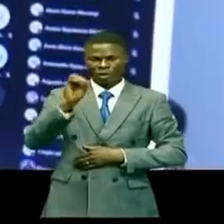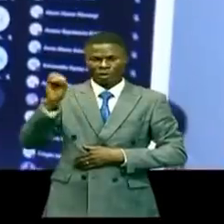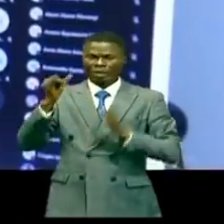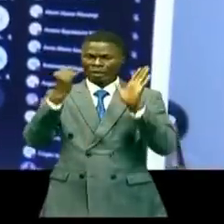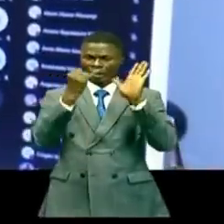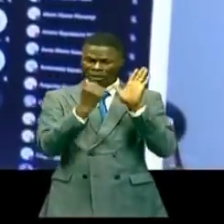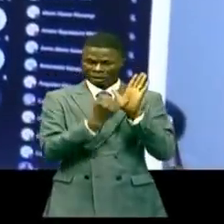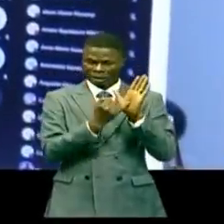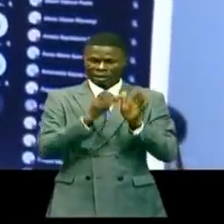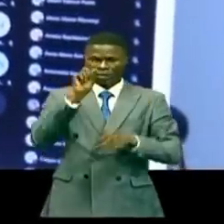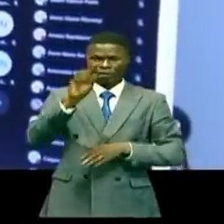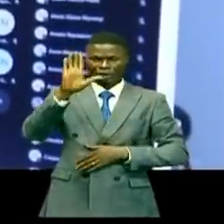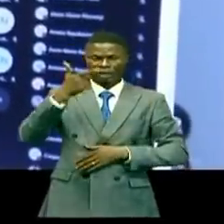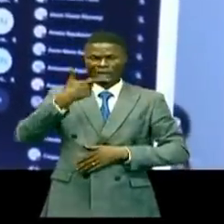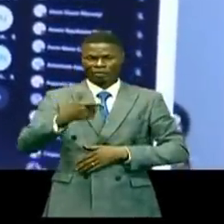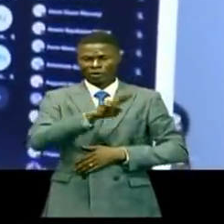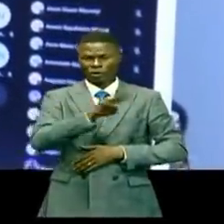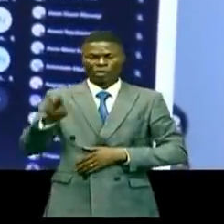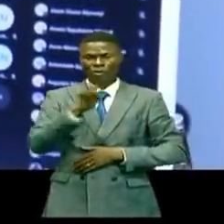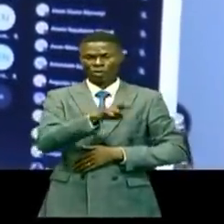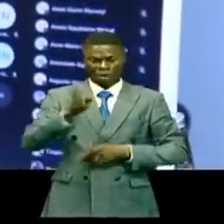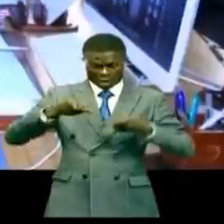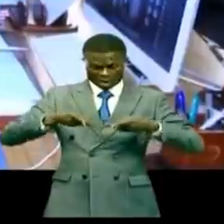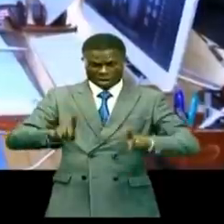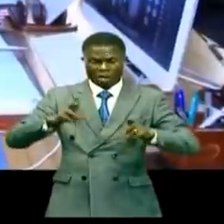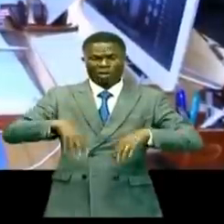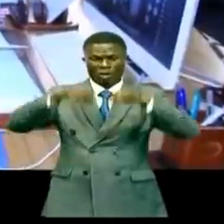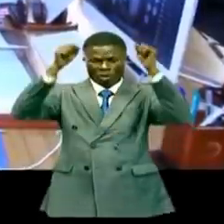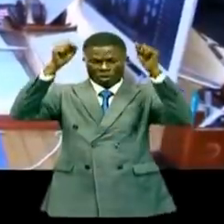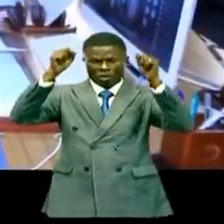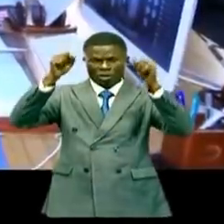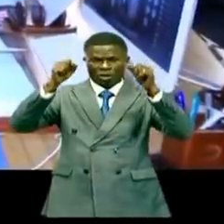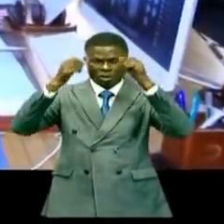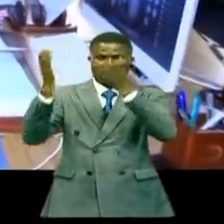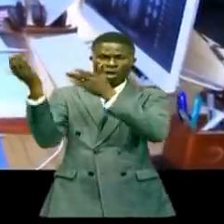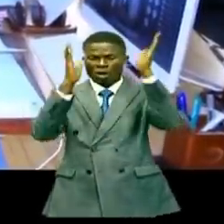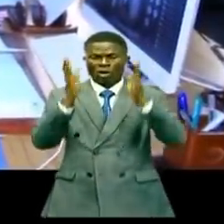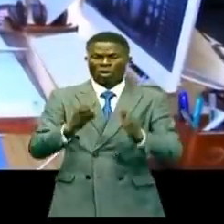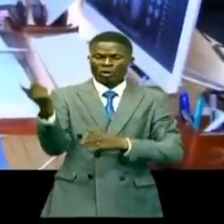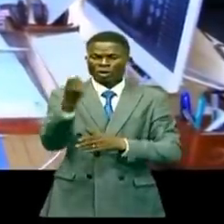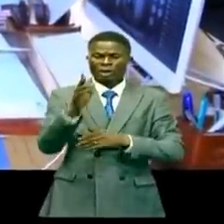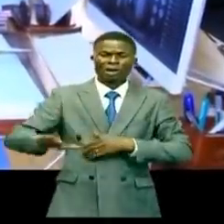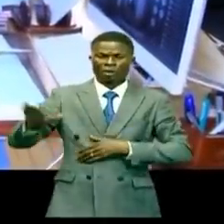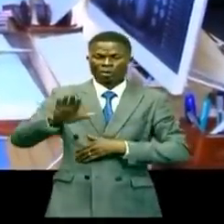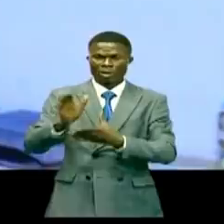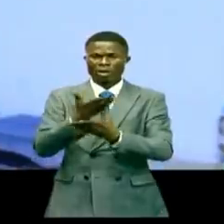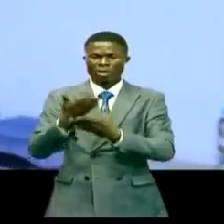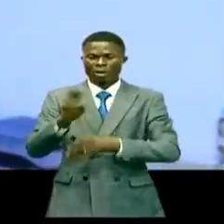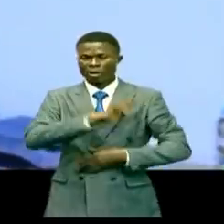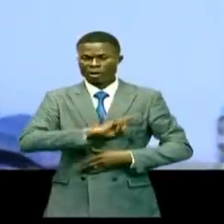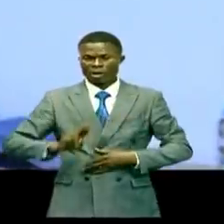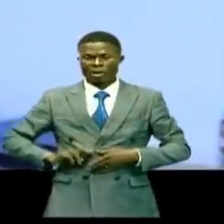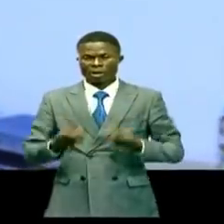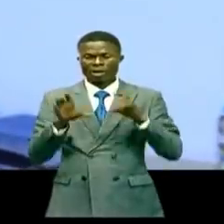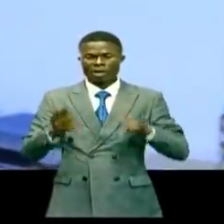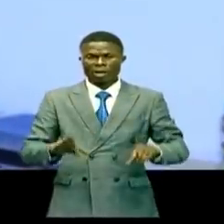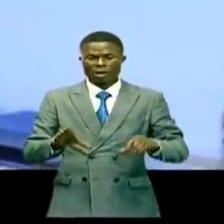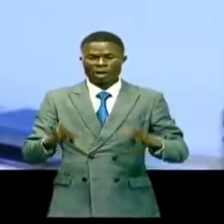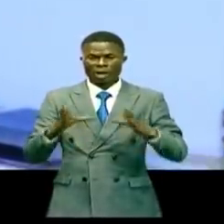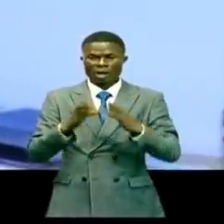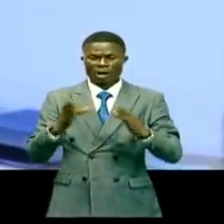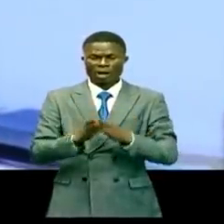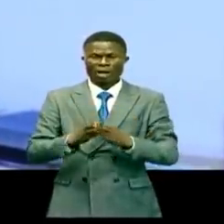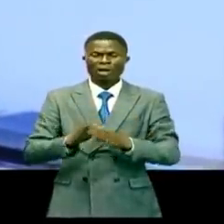22-006 du 25 février 2022 autorisant la ratification de l'accord commercial bilatéral entre la République démocratique du Congo et